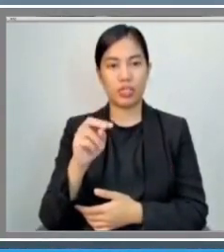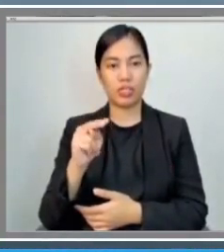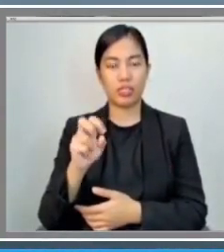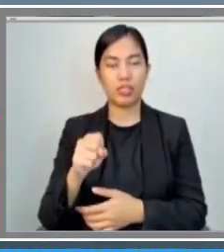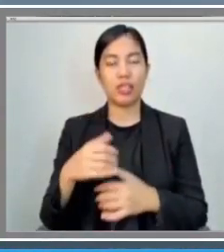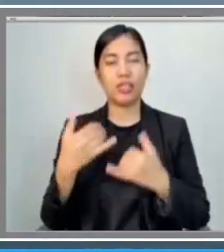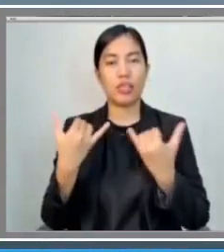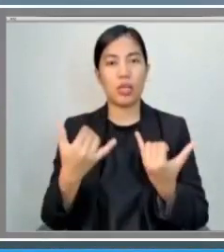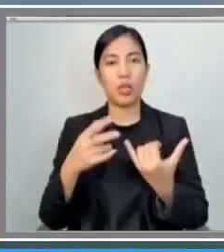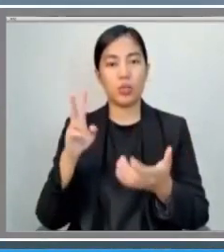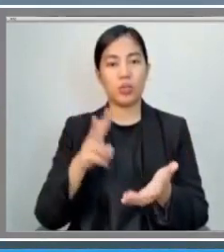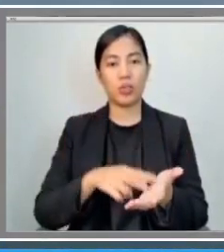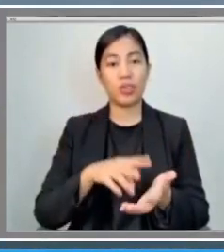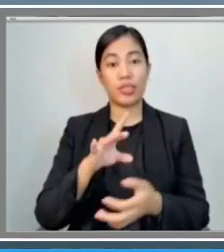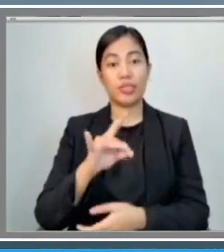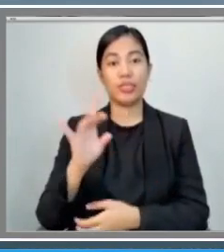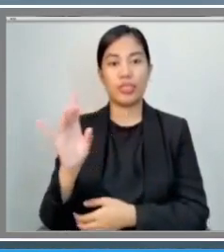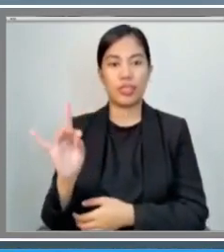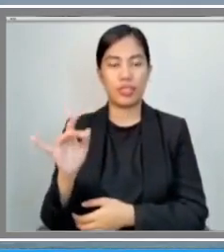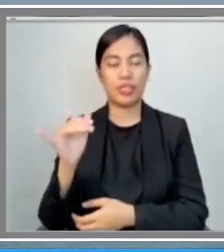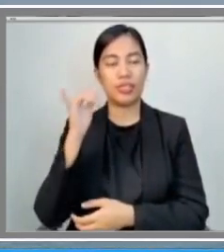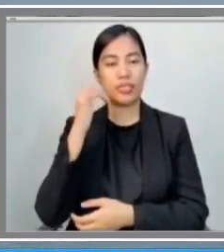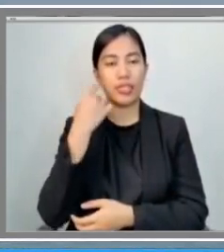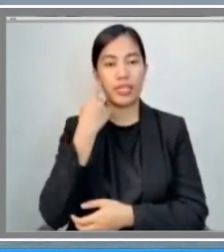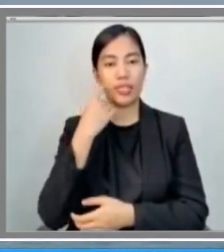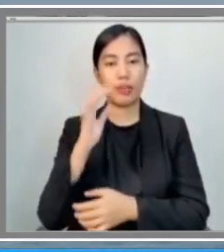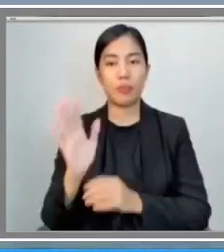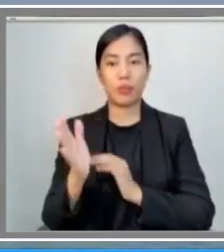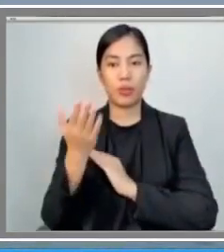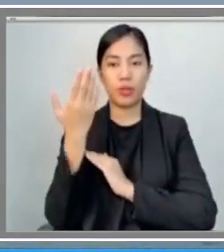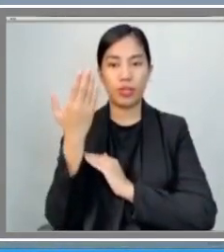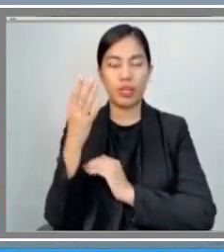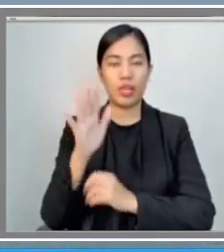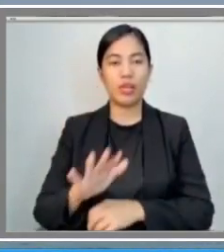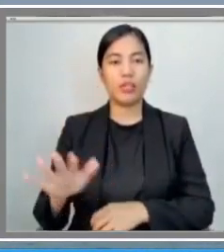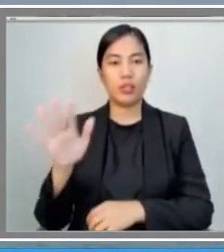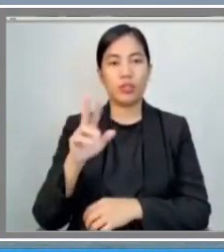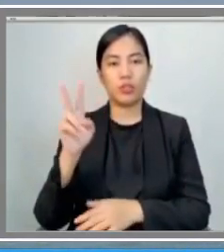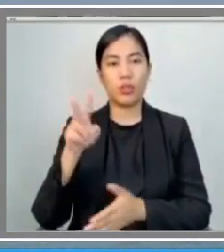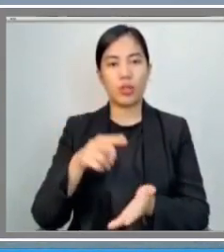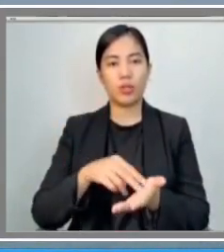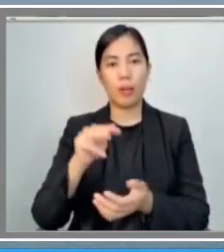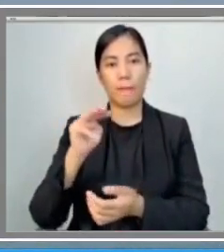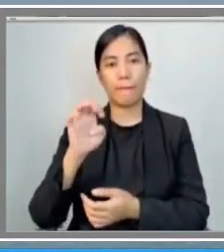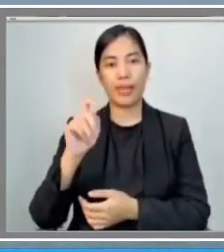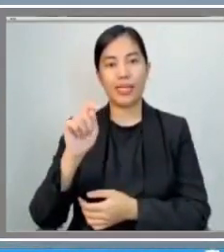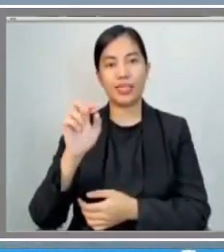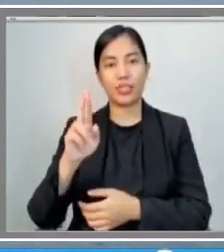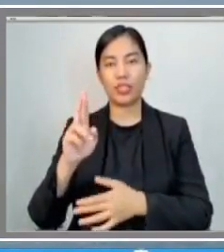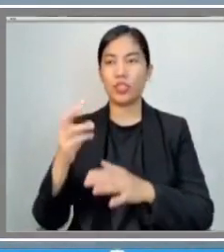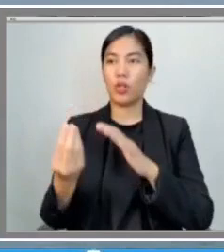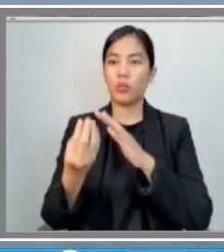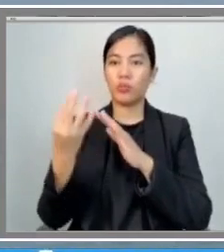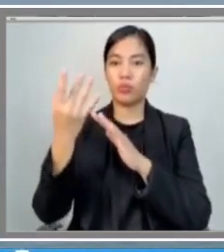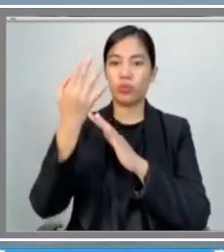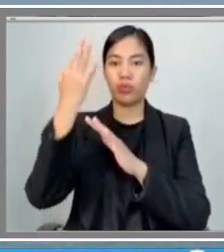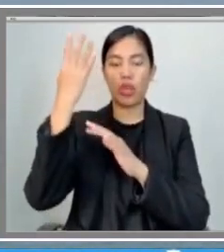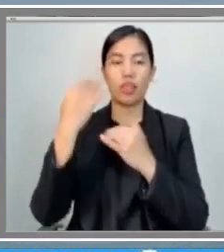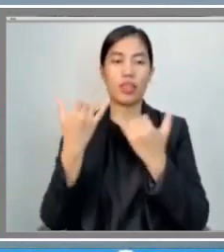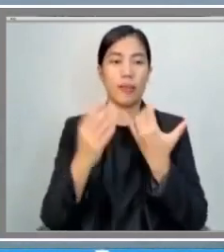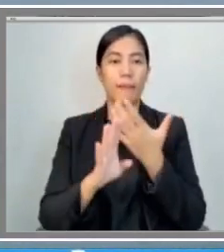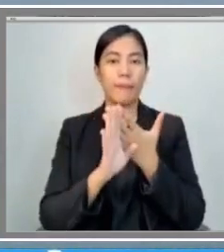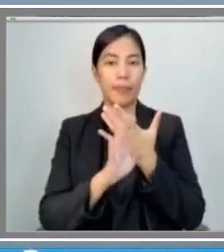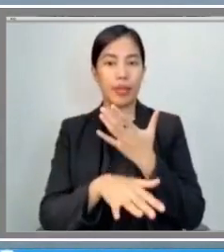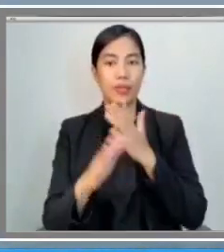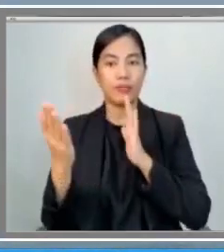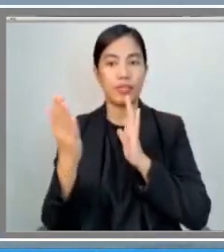kahapon kaninang umaga ayon sa fvox ay umaabot sa 2,000 m ang taas ng pagsingaw nito balik in person classes na rin ang maraming